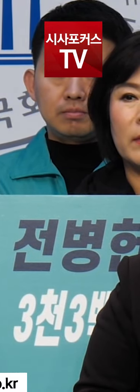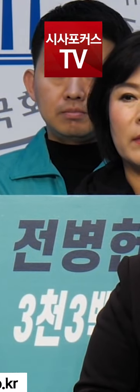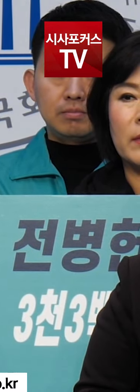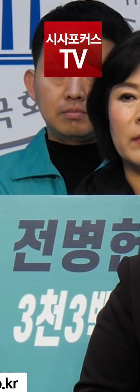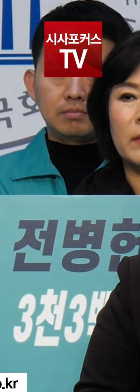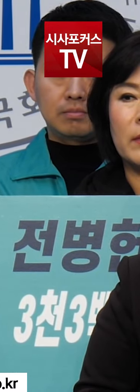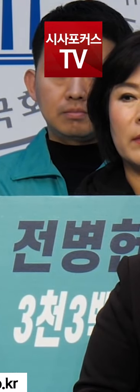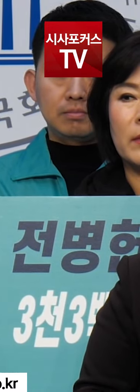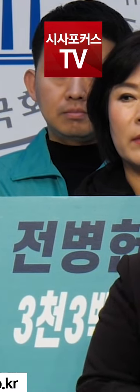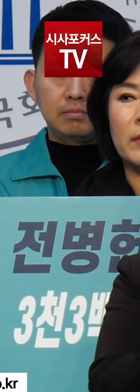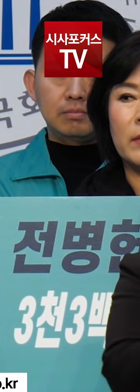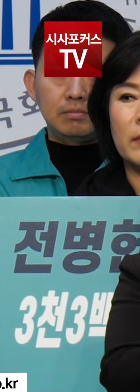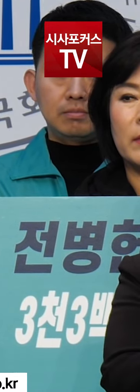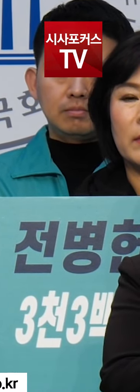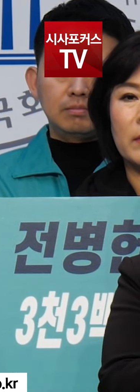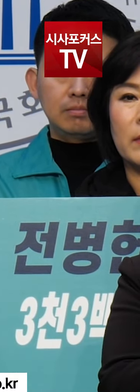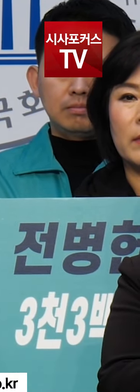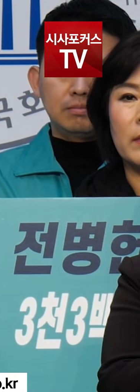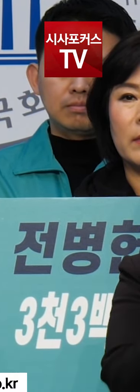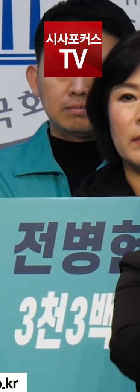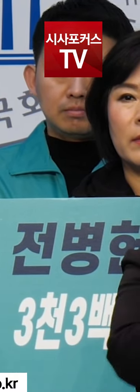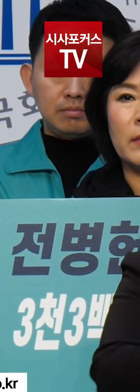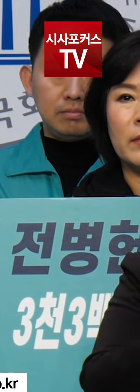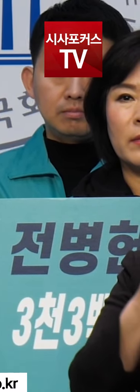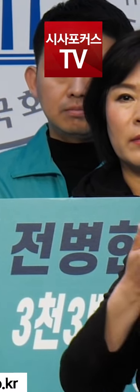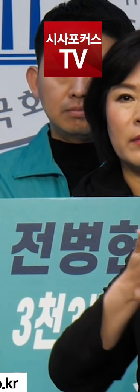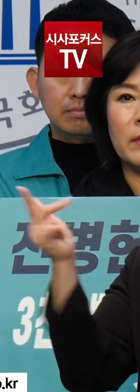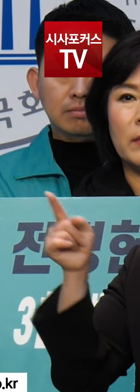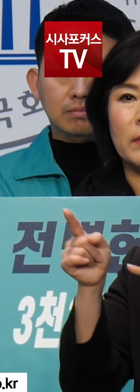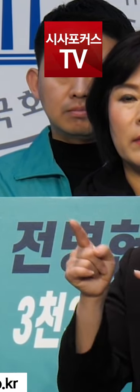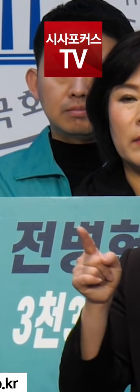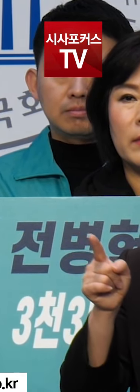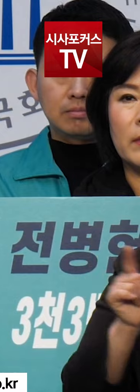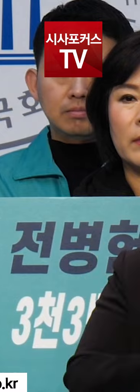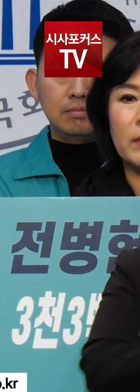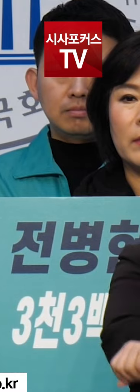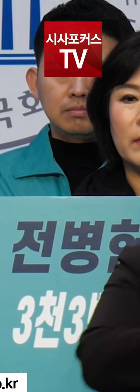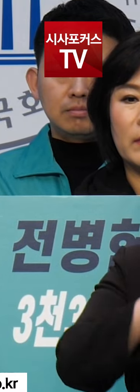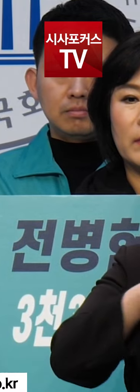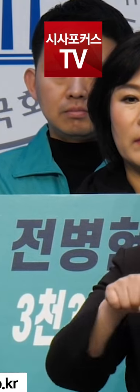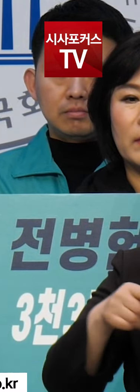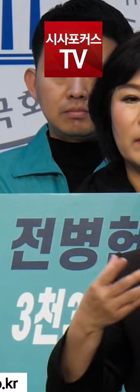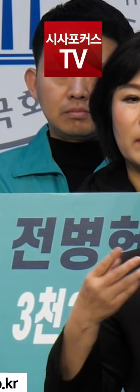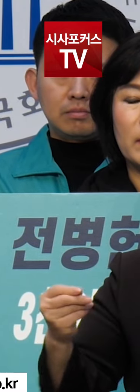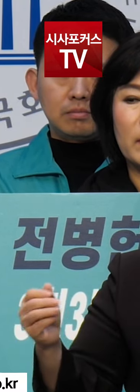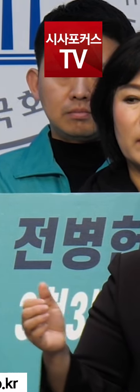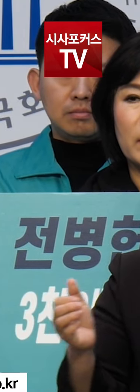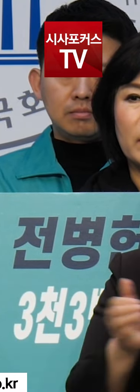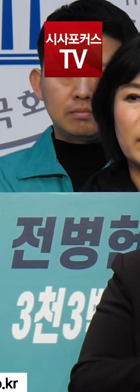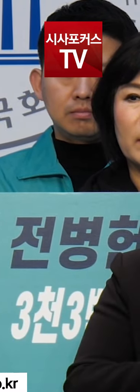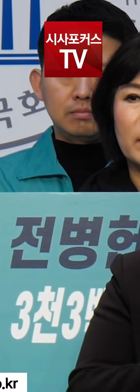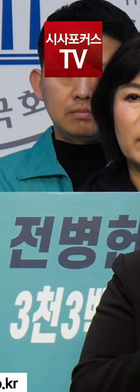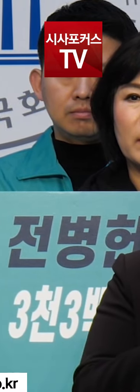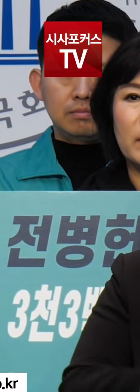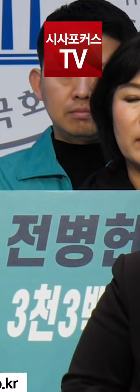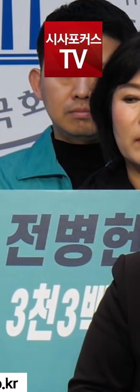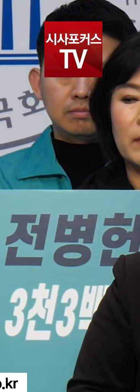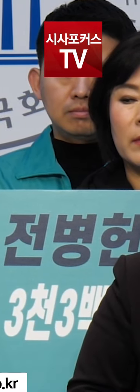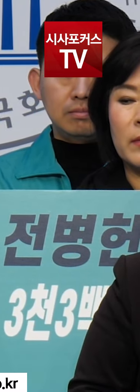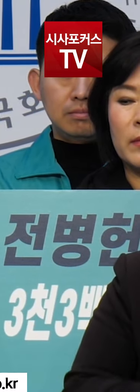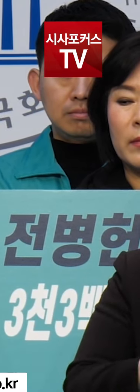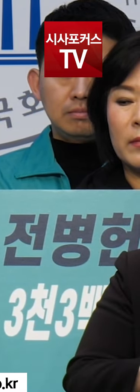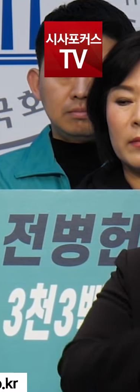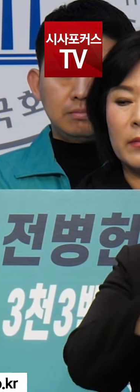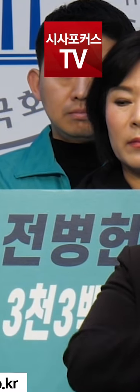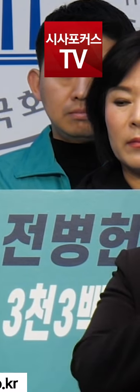야만적인 윤명 패권연대의 폭주를 깨버립시다. 이게 오늘의 제